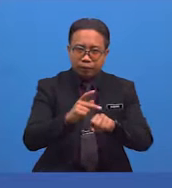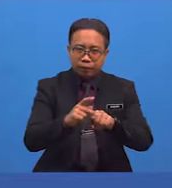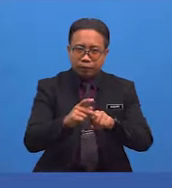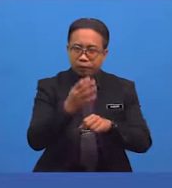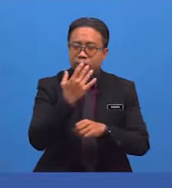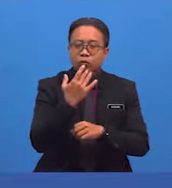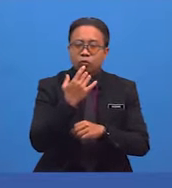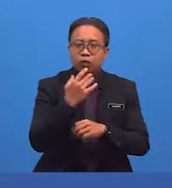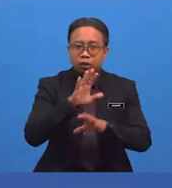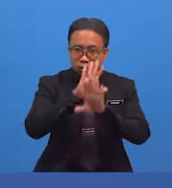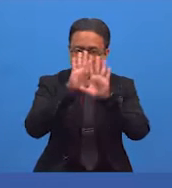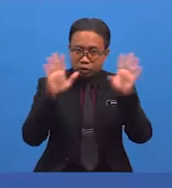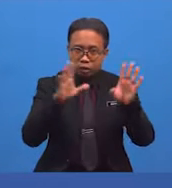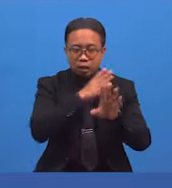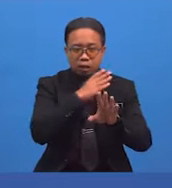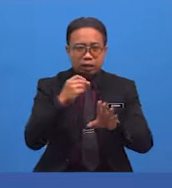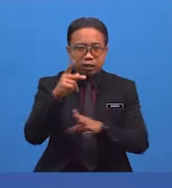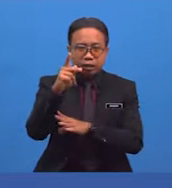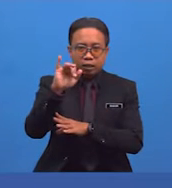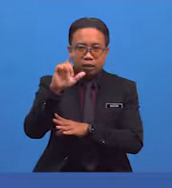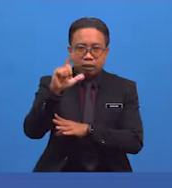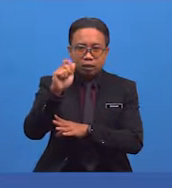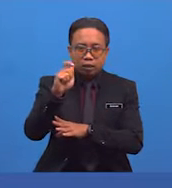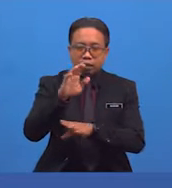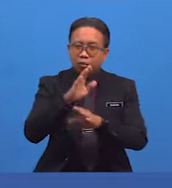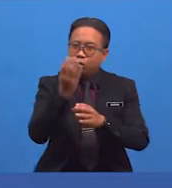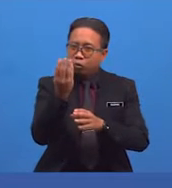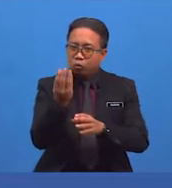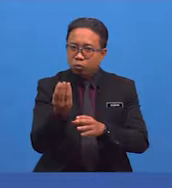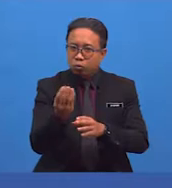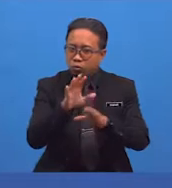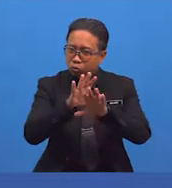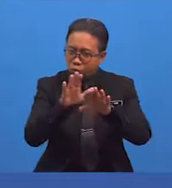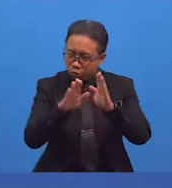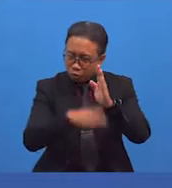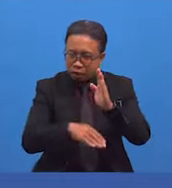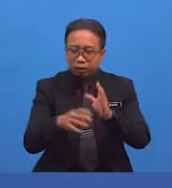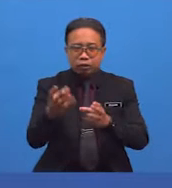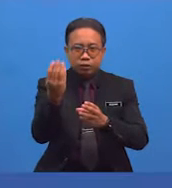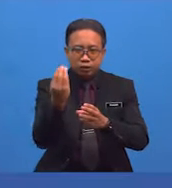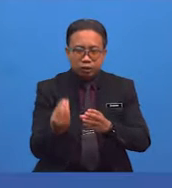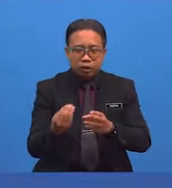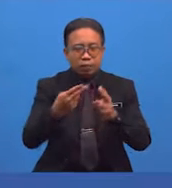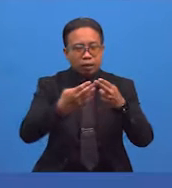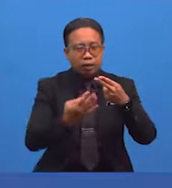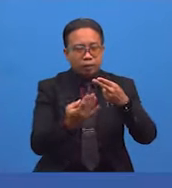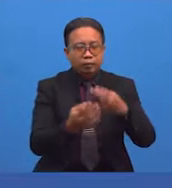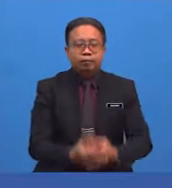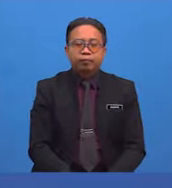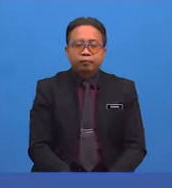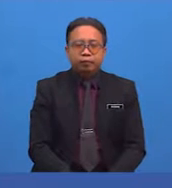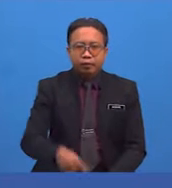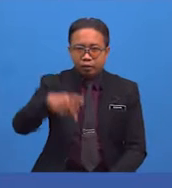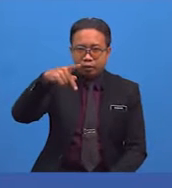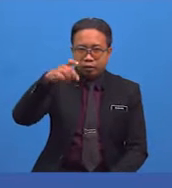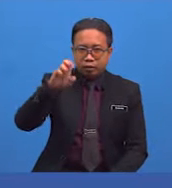Pandai! Warna cerah dan berkilat kurang menyerap haba. Jadi, penyejatan